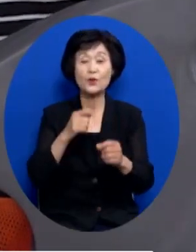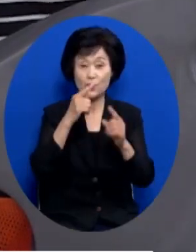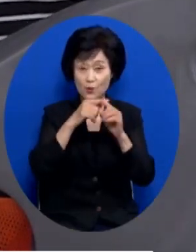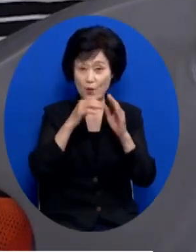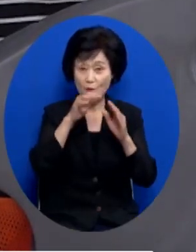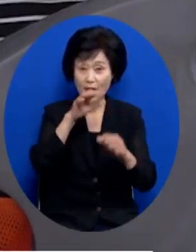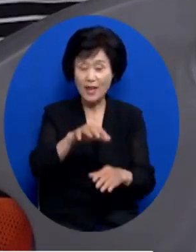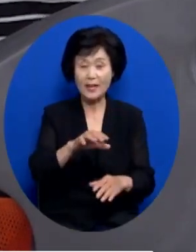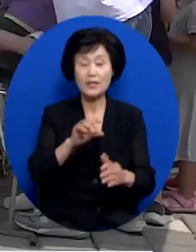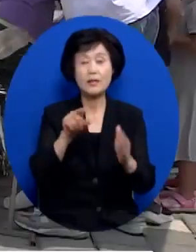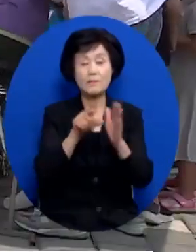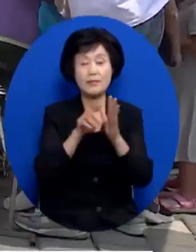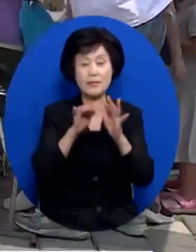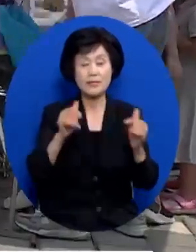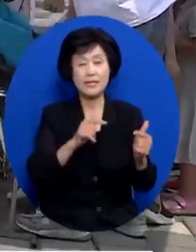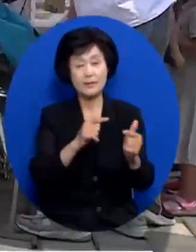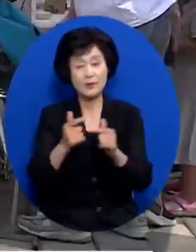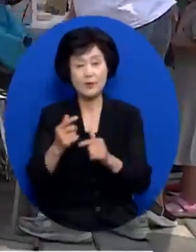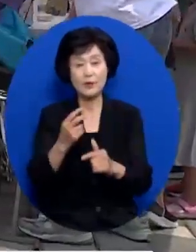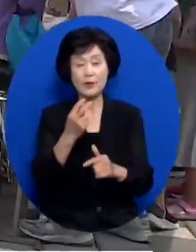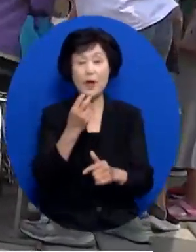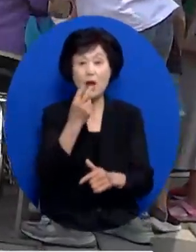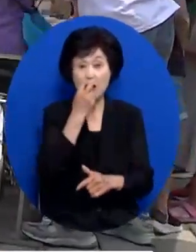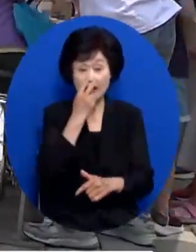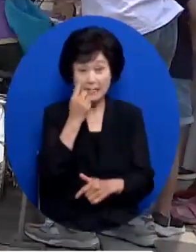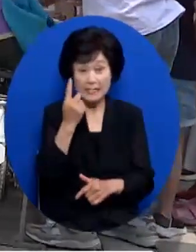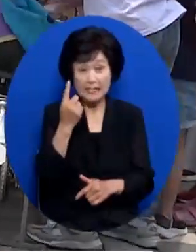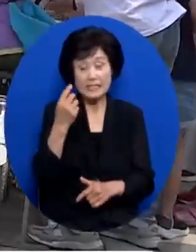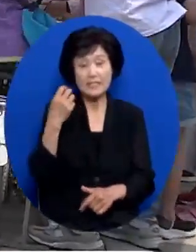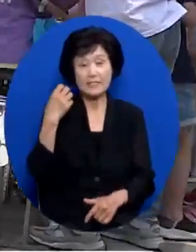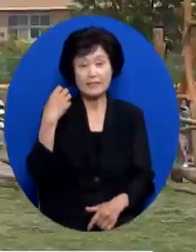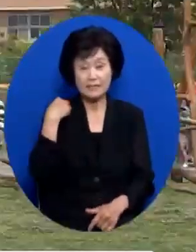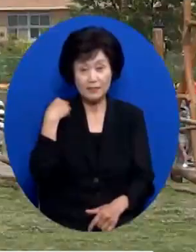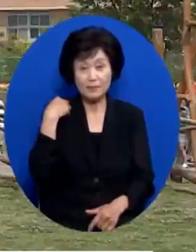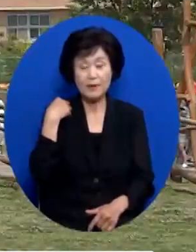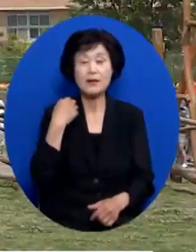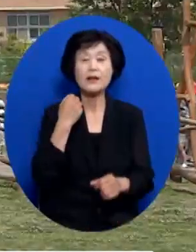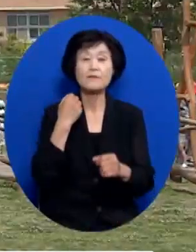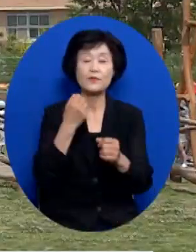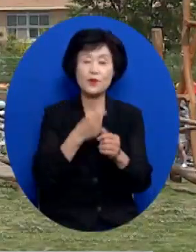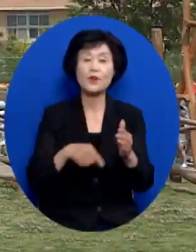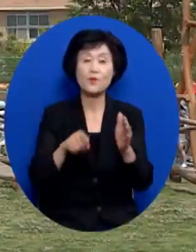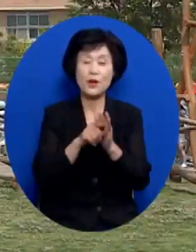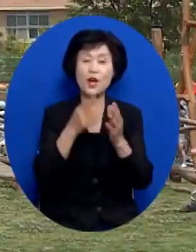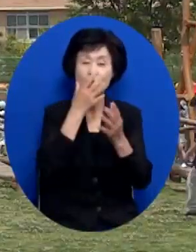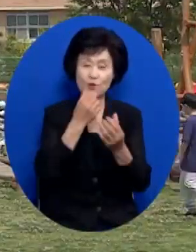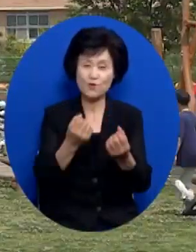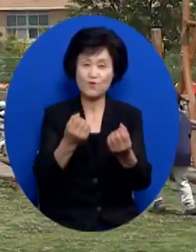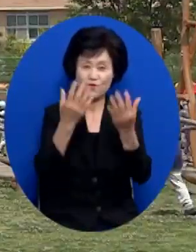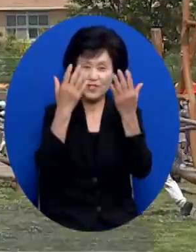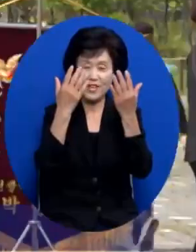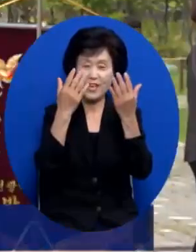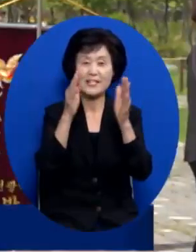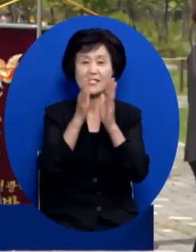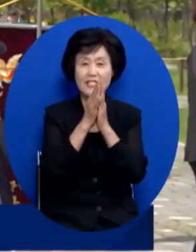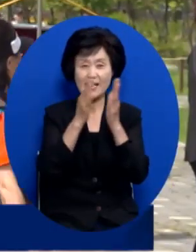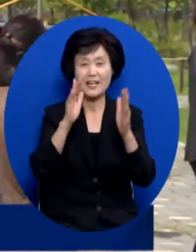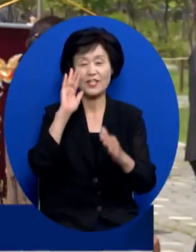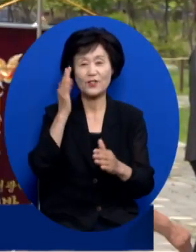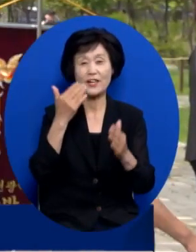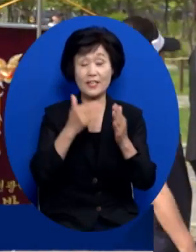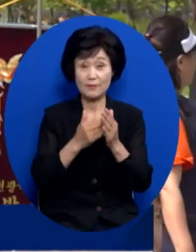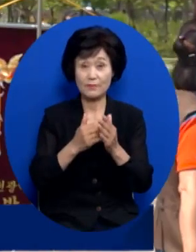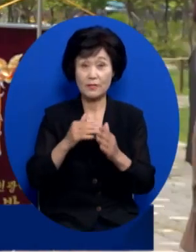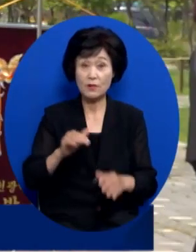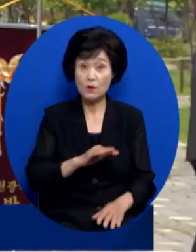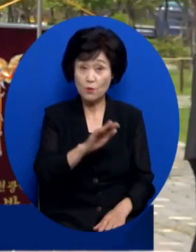섬기는 크리스천으로서의 청지기적 사명을 감당하고자 자연 사랑을 주제로 축제를 기획했습니다. 우리가 살아가는